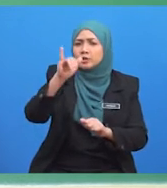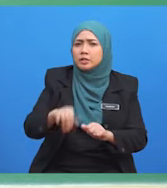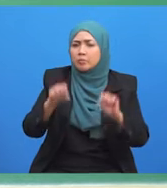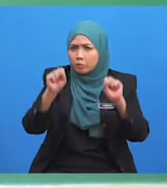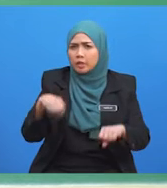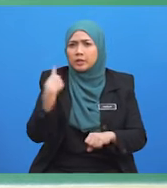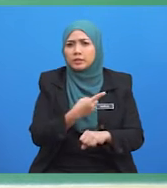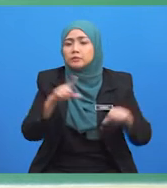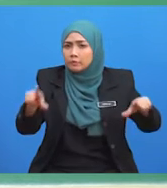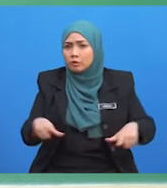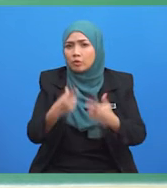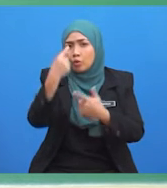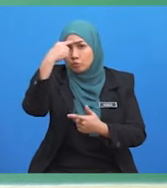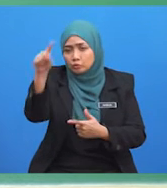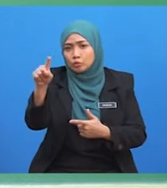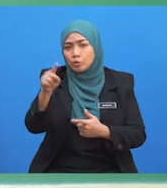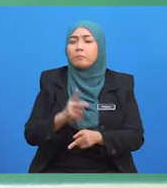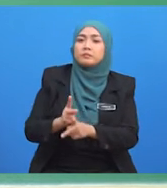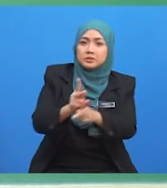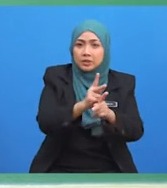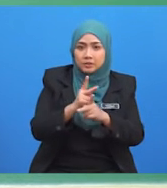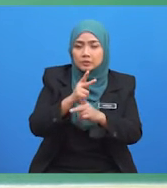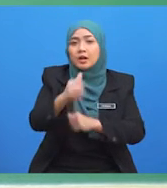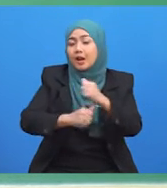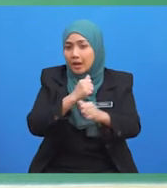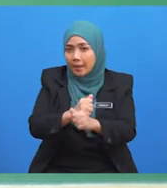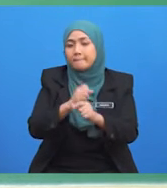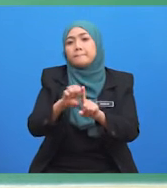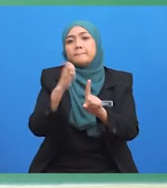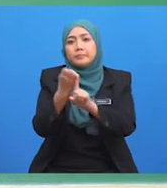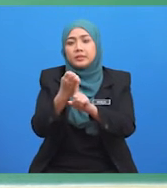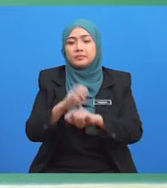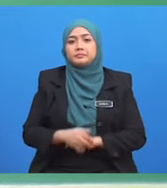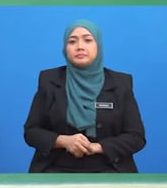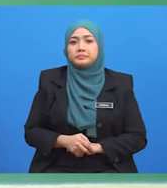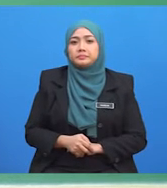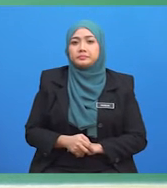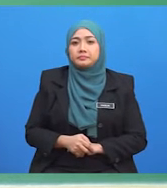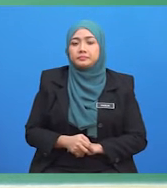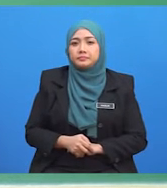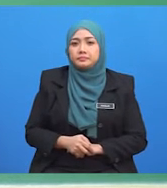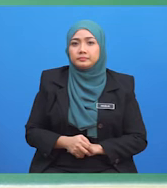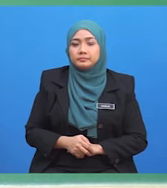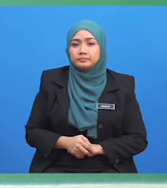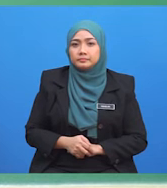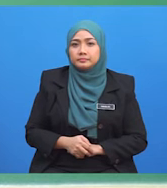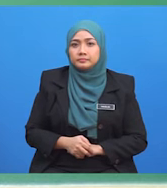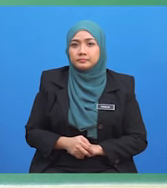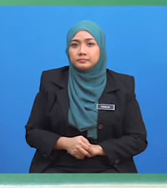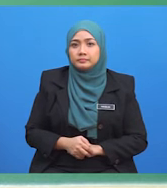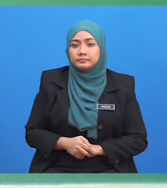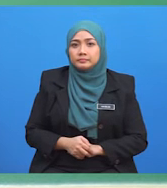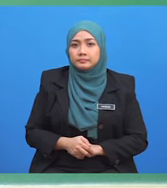kita lakukan untuk menjaga alam sekitar. Mari kita lihat. Pertama ialah